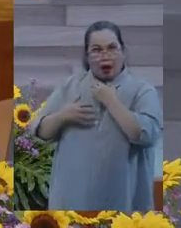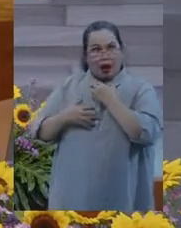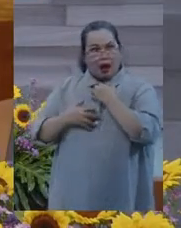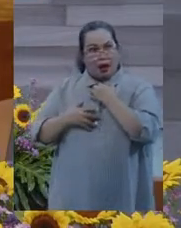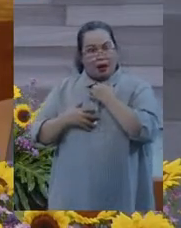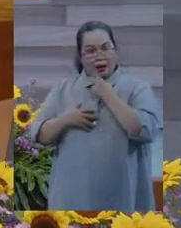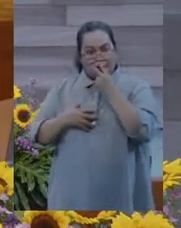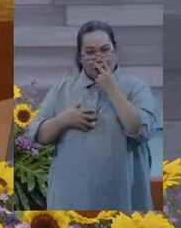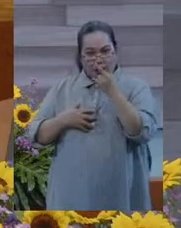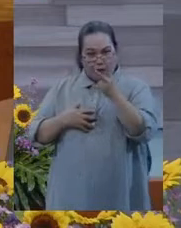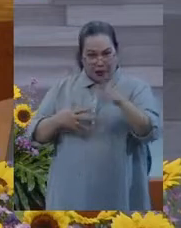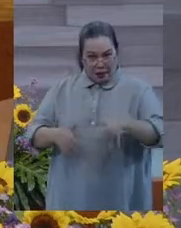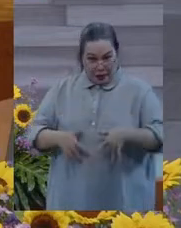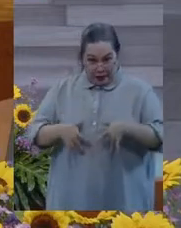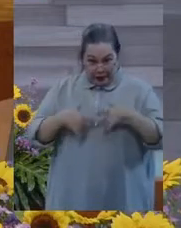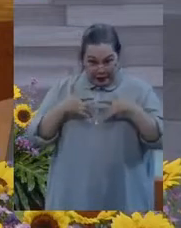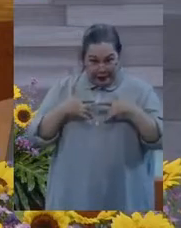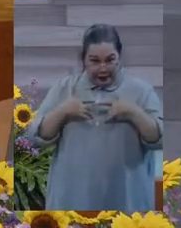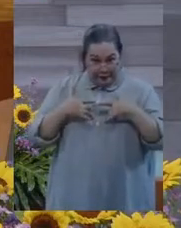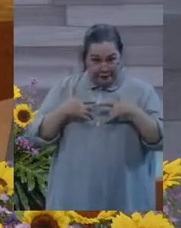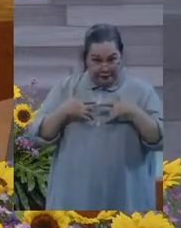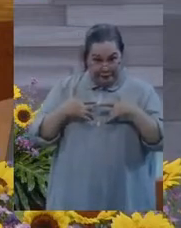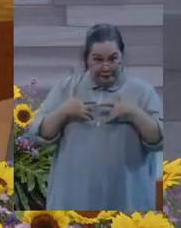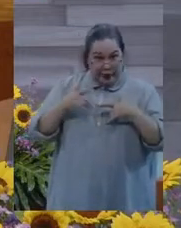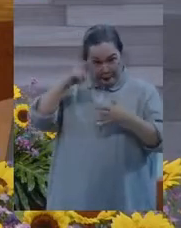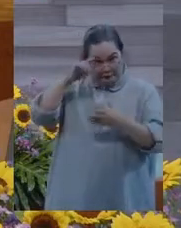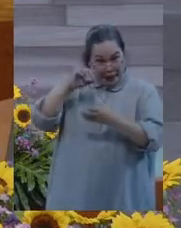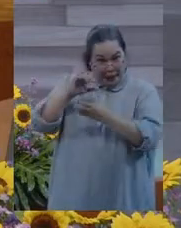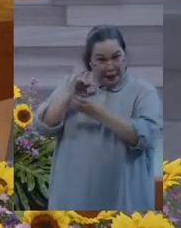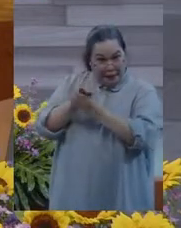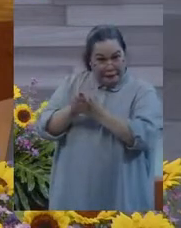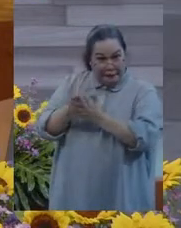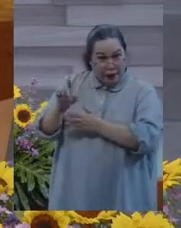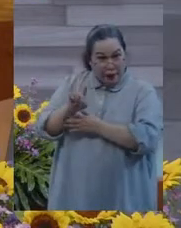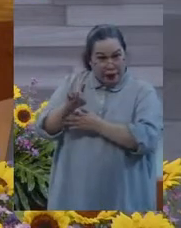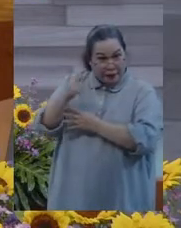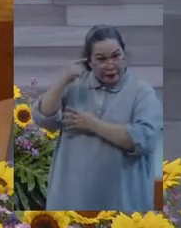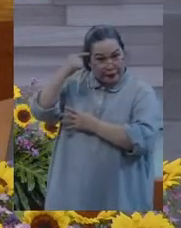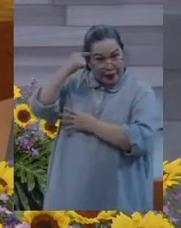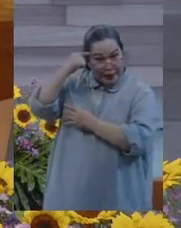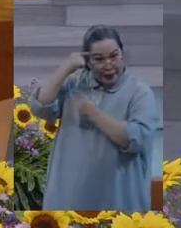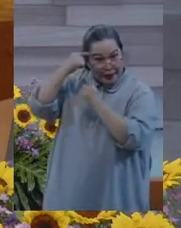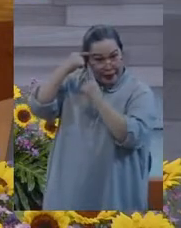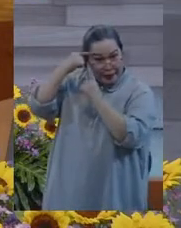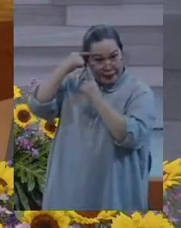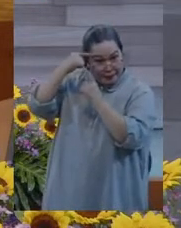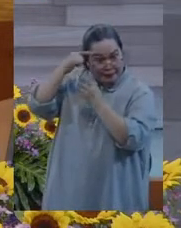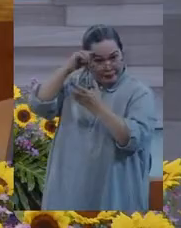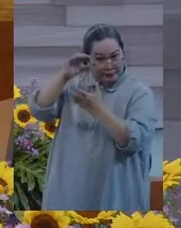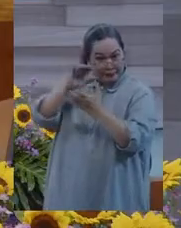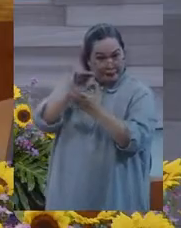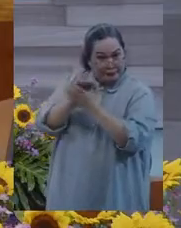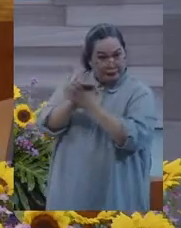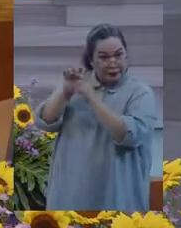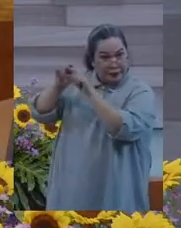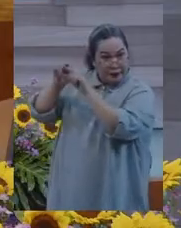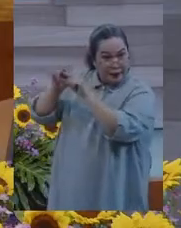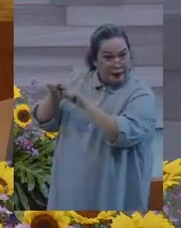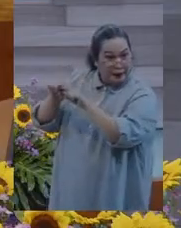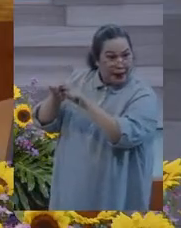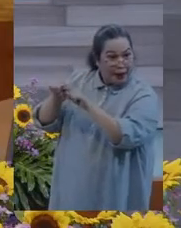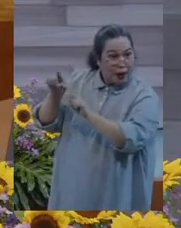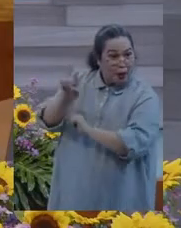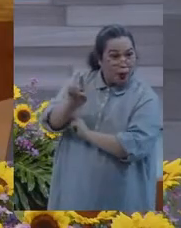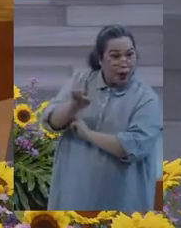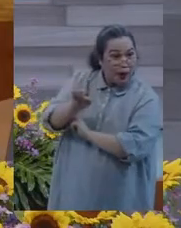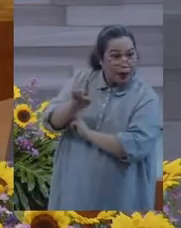kanilang buhay, ang kanilang theology, ang kanilang kaisipan, ay nakasandig